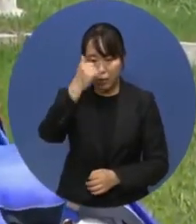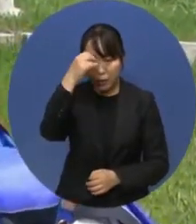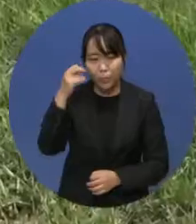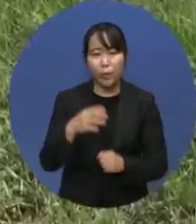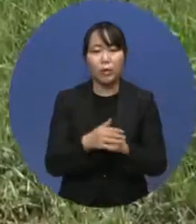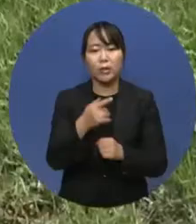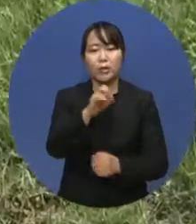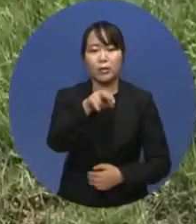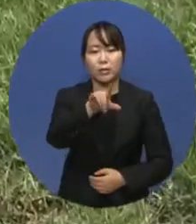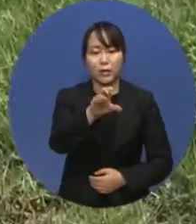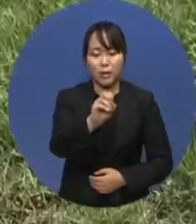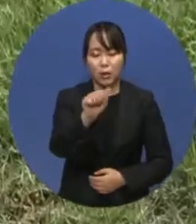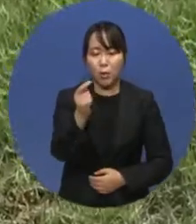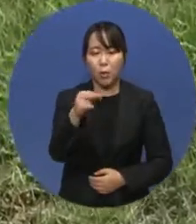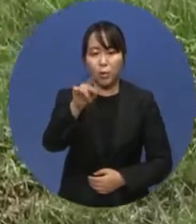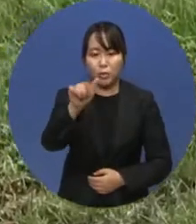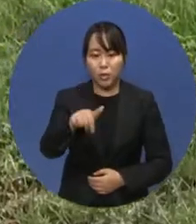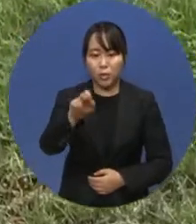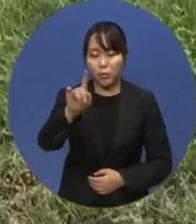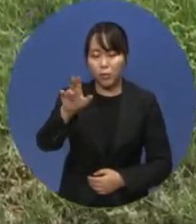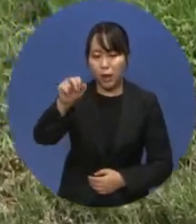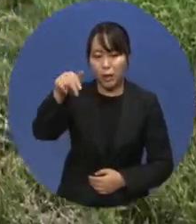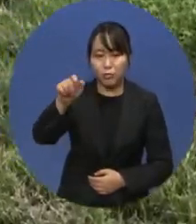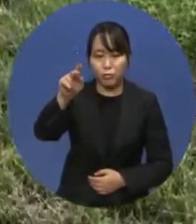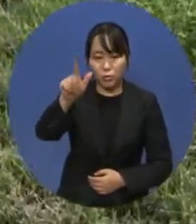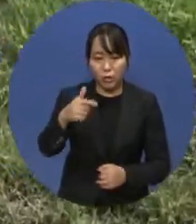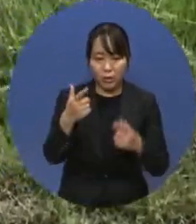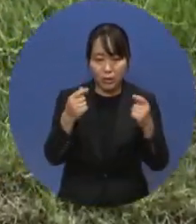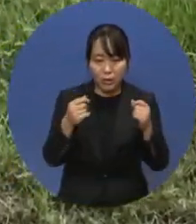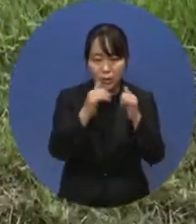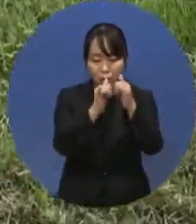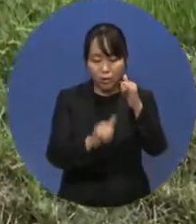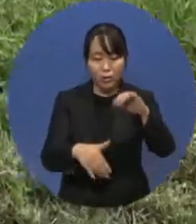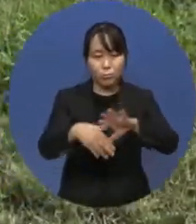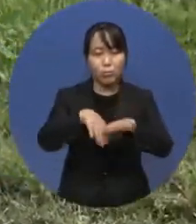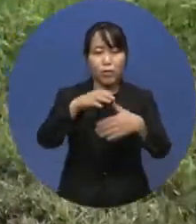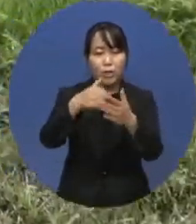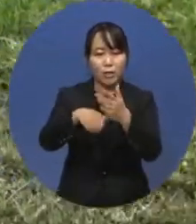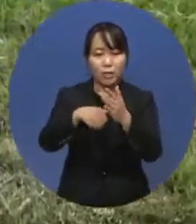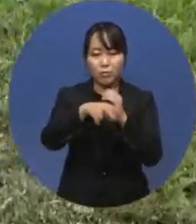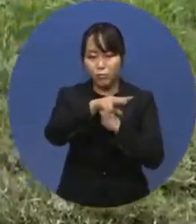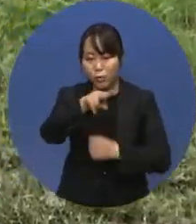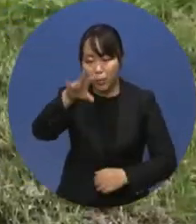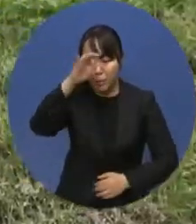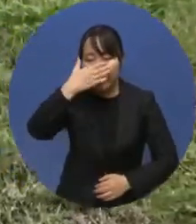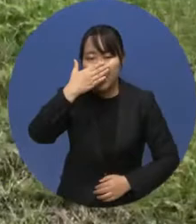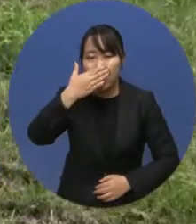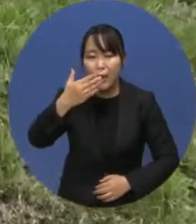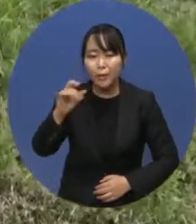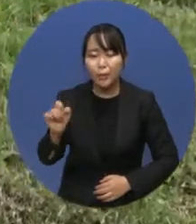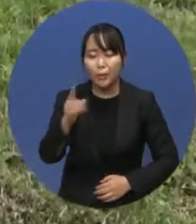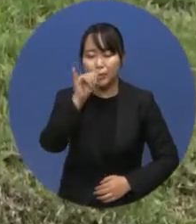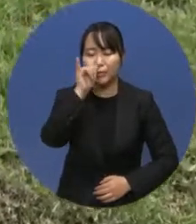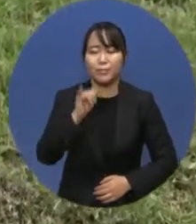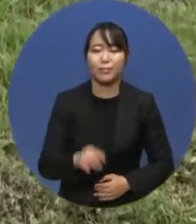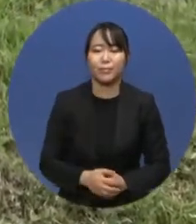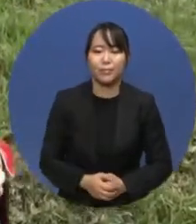능상, 호석, 망주석 등 경순왕의 역사 문화재를 둘러볼 수 있는 계기가 되고